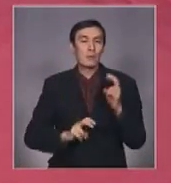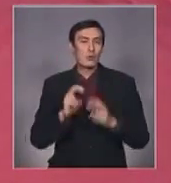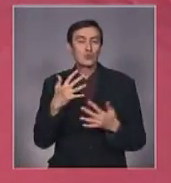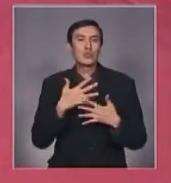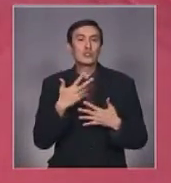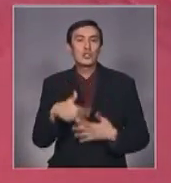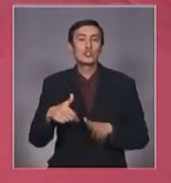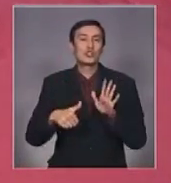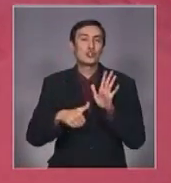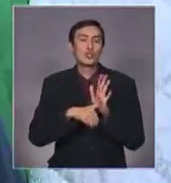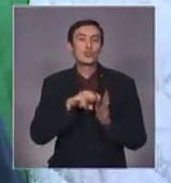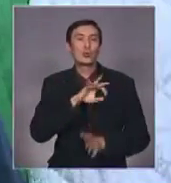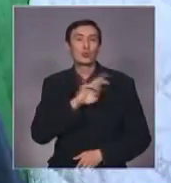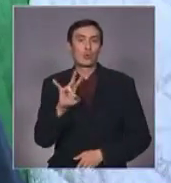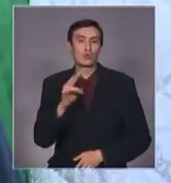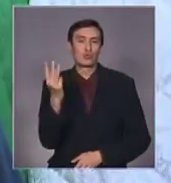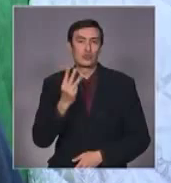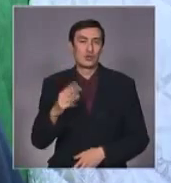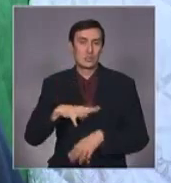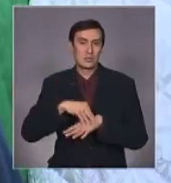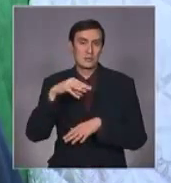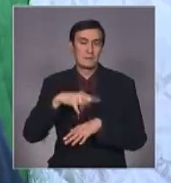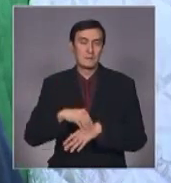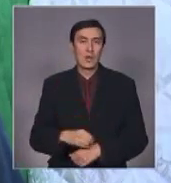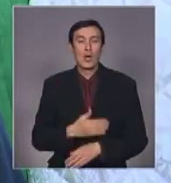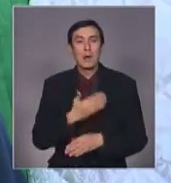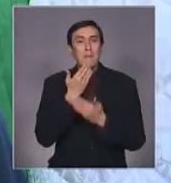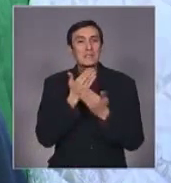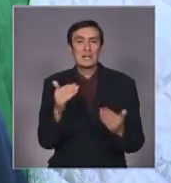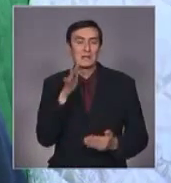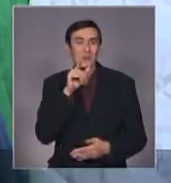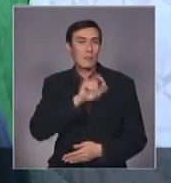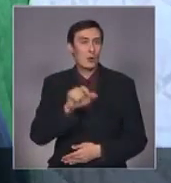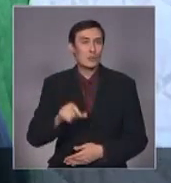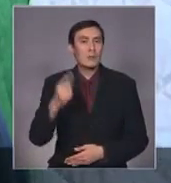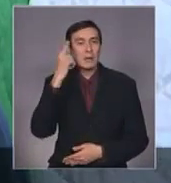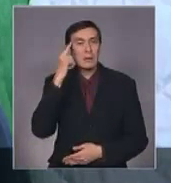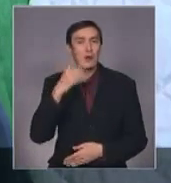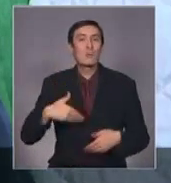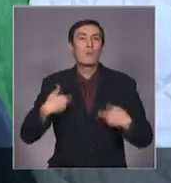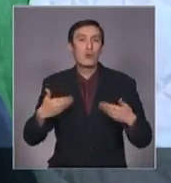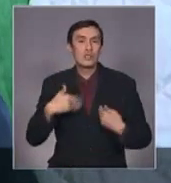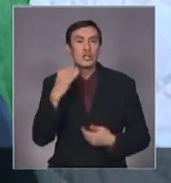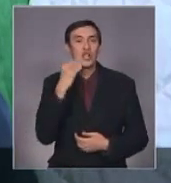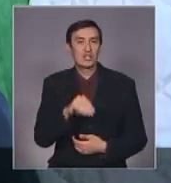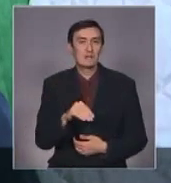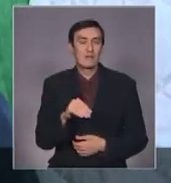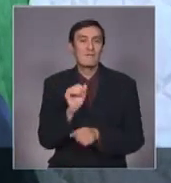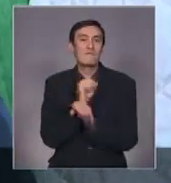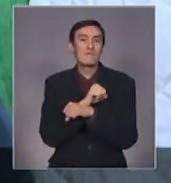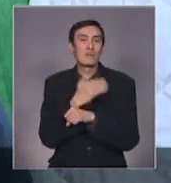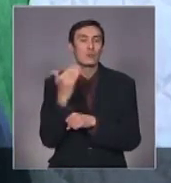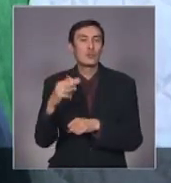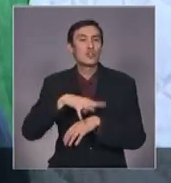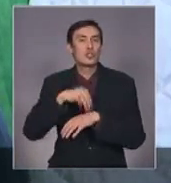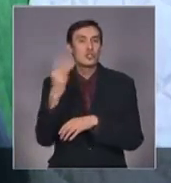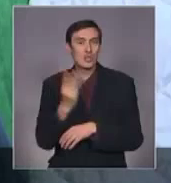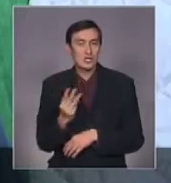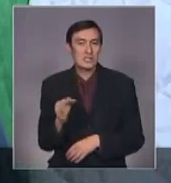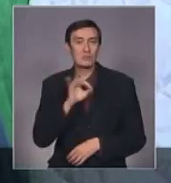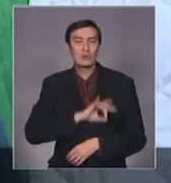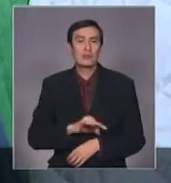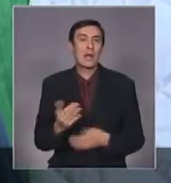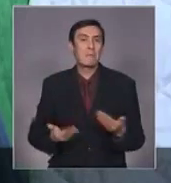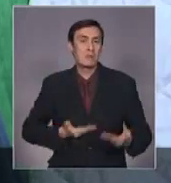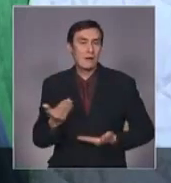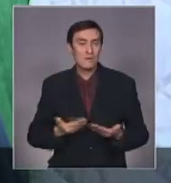уже 36 тонн шерсти. В последнее время люди стали понимать пользу и качество верблюжьей продукции. Шерсть используют для